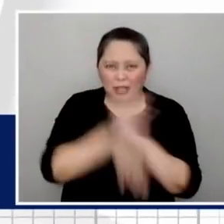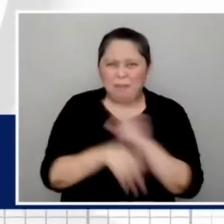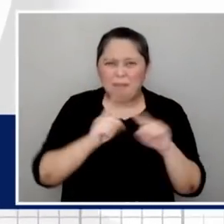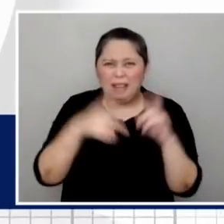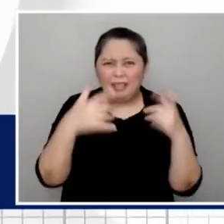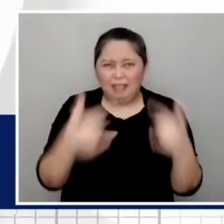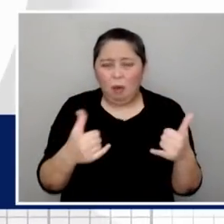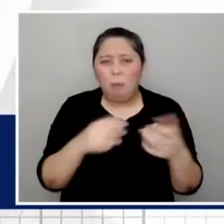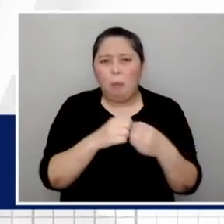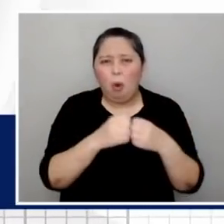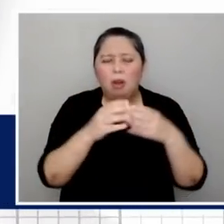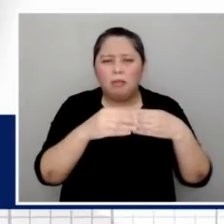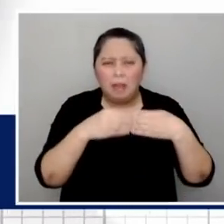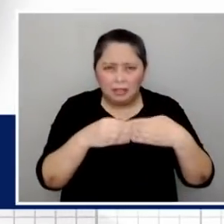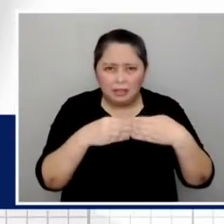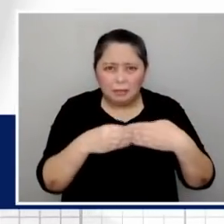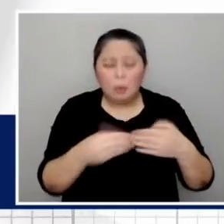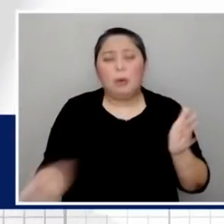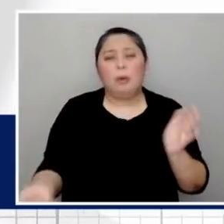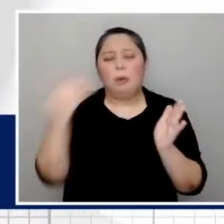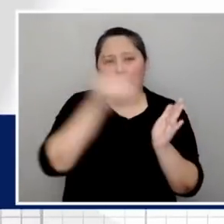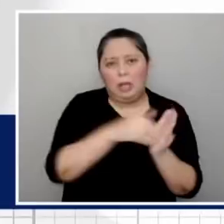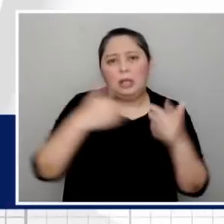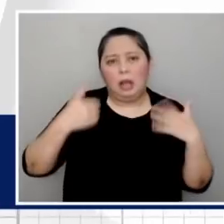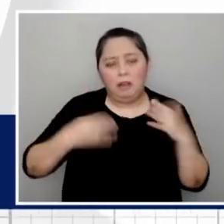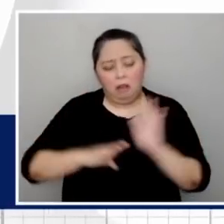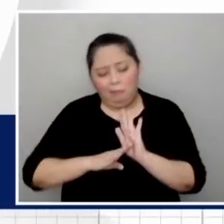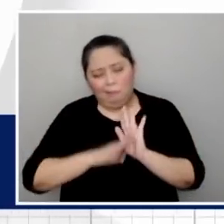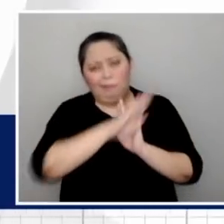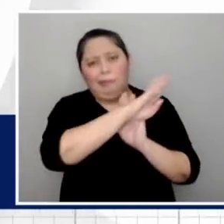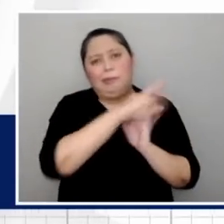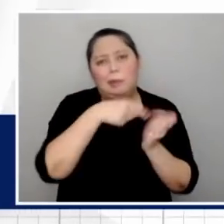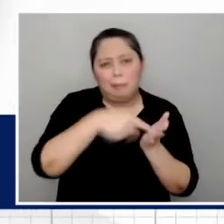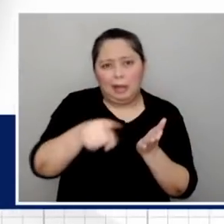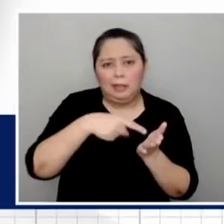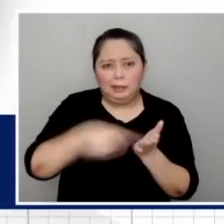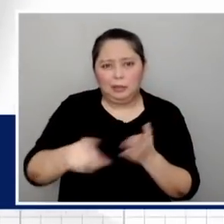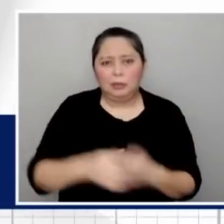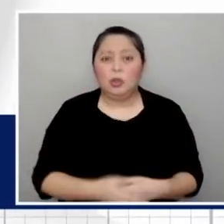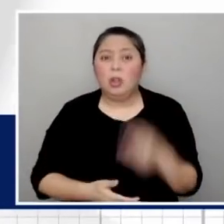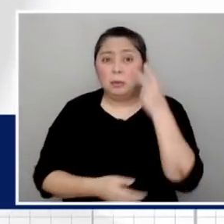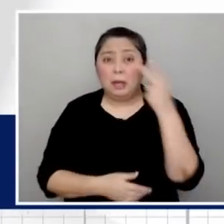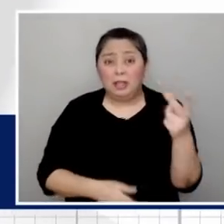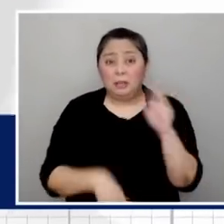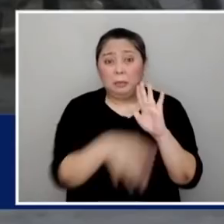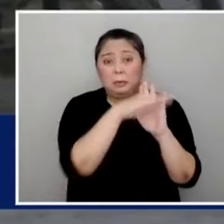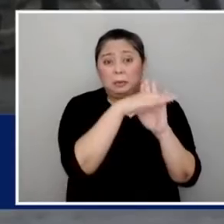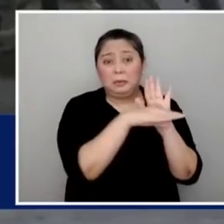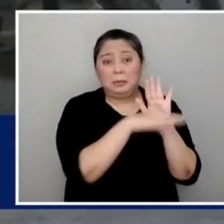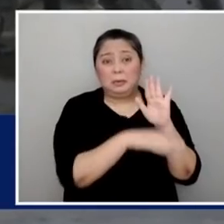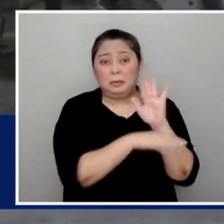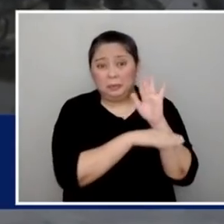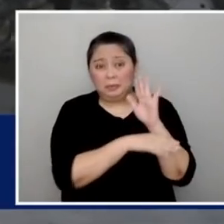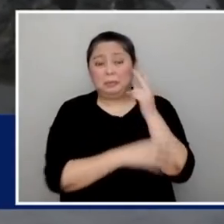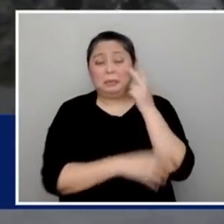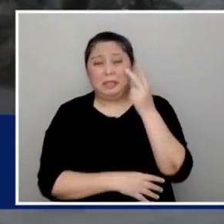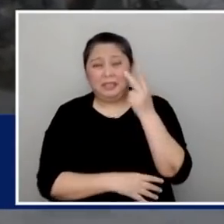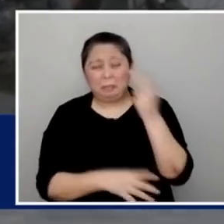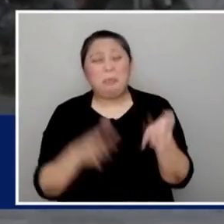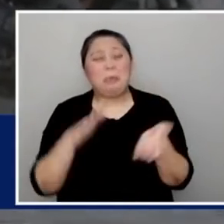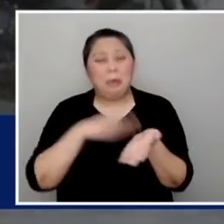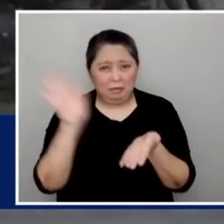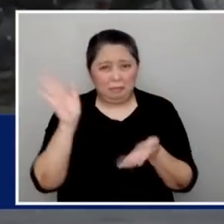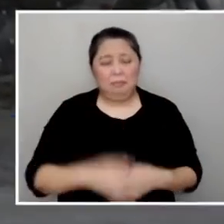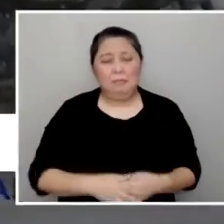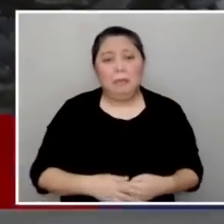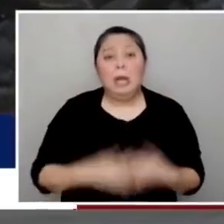net increase sa diesel, mahigit 15 pesos sa gasolina at 21.55 sa kerosene. Pero simula bukas,